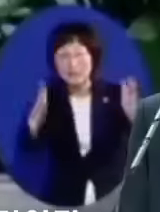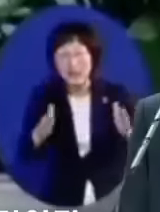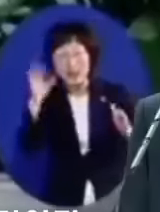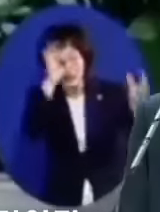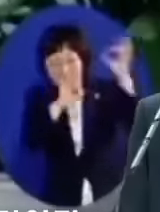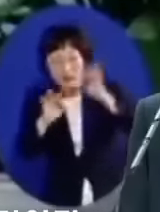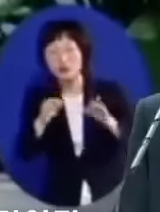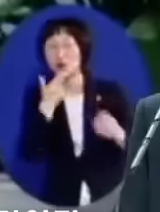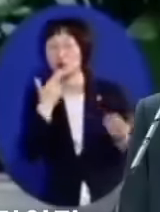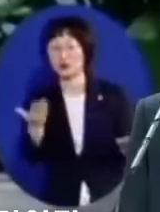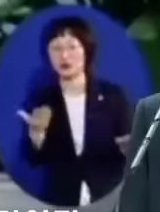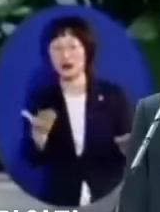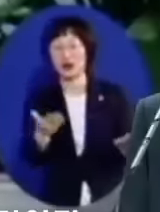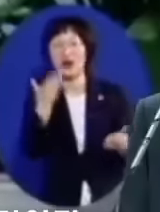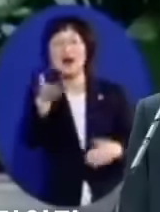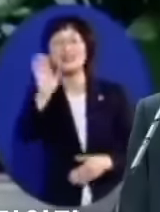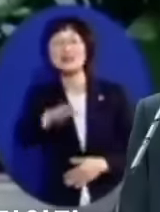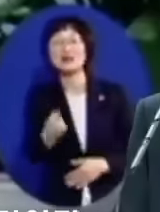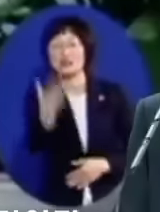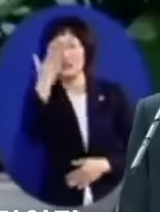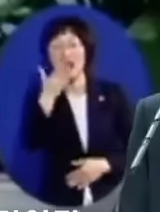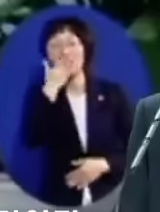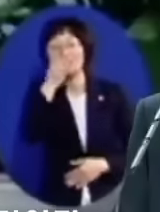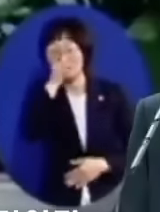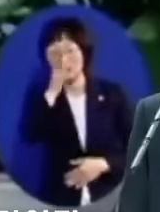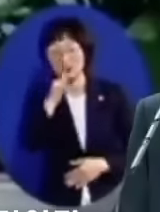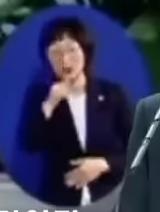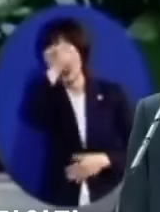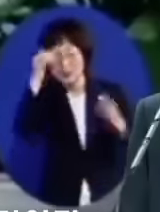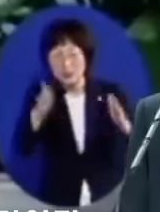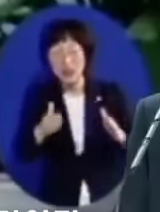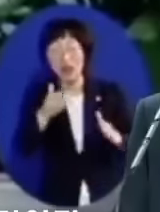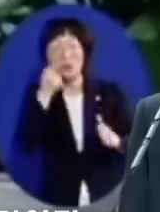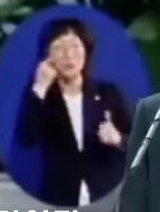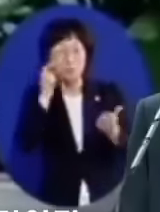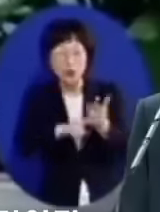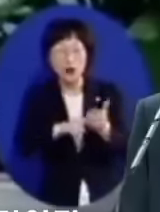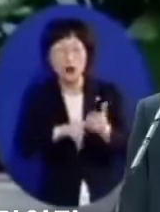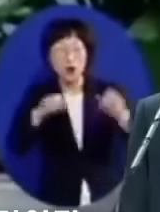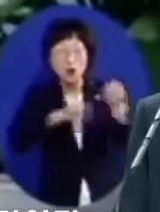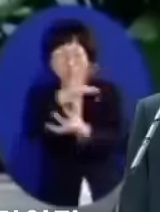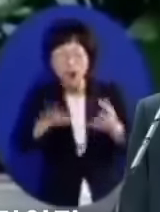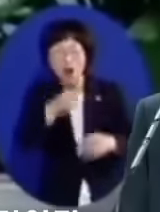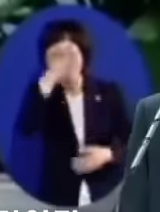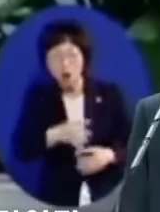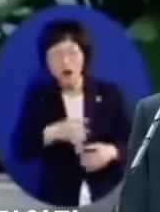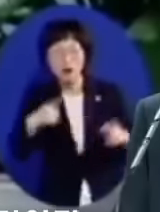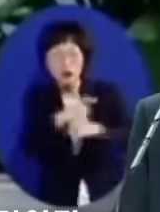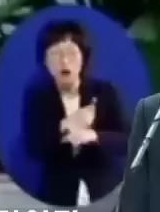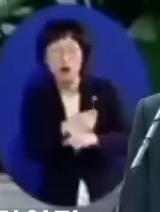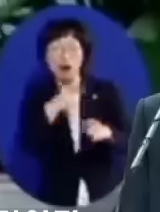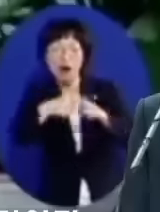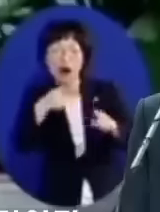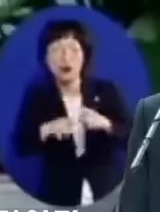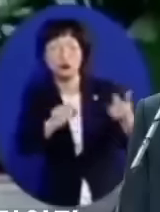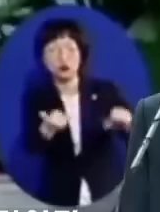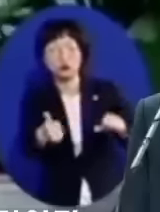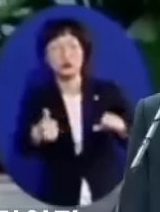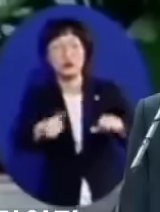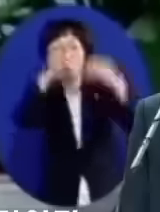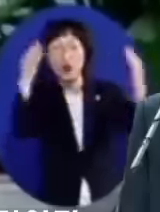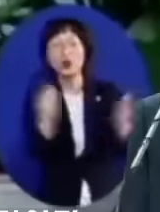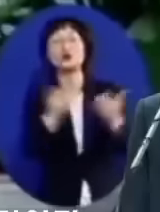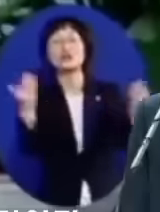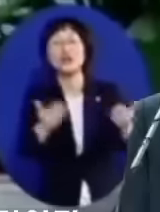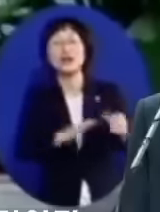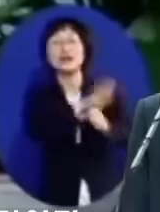없습니다만 승리하는 인생은 찾을 수가 있는 것입니다. 환난이나 공고나 적신이나 위험이나 기근이나 칼이랴 죽음이랴 우리는 이 모든 일에